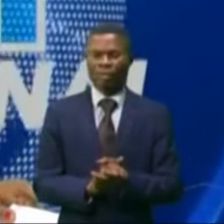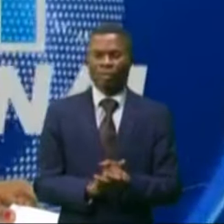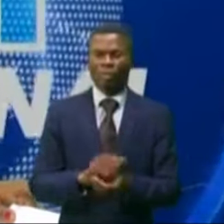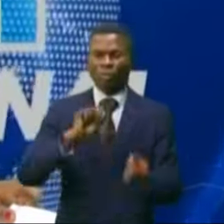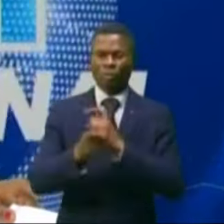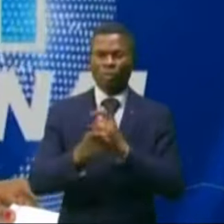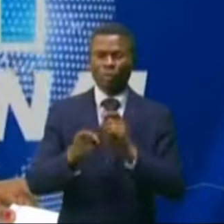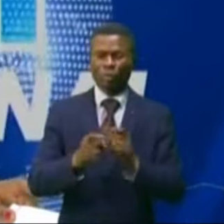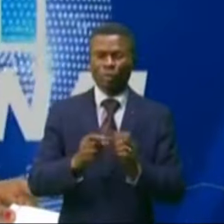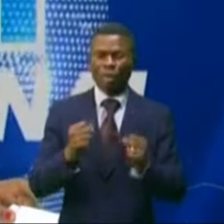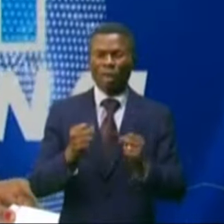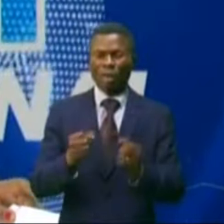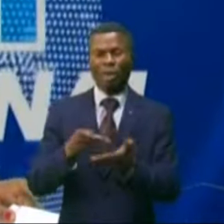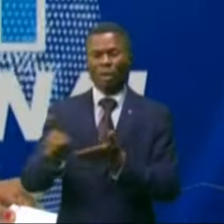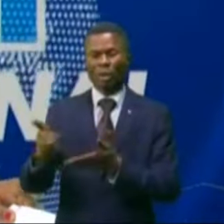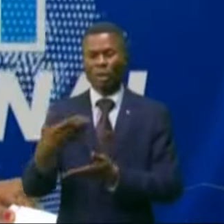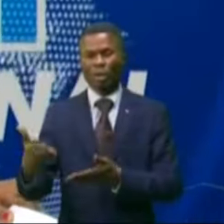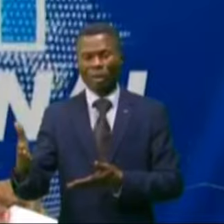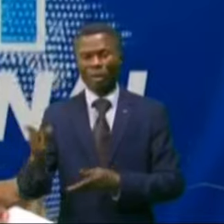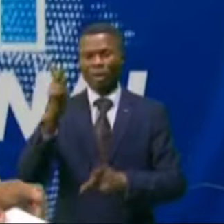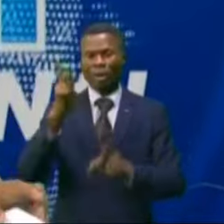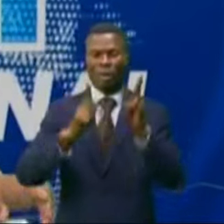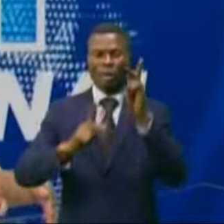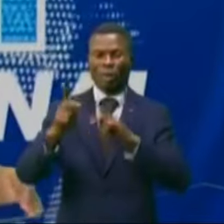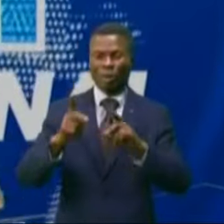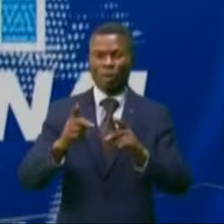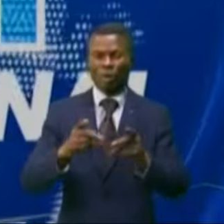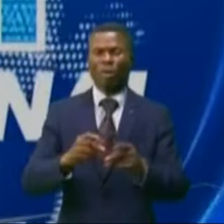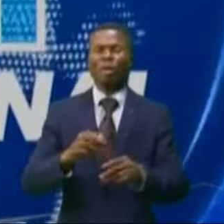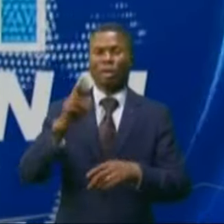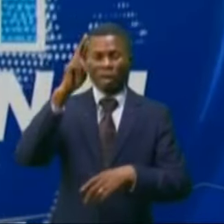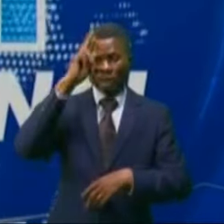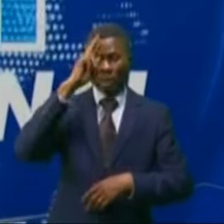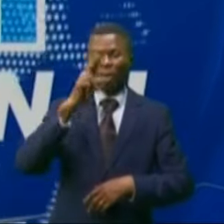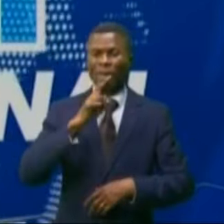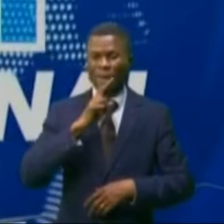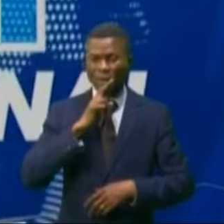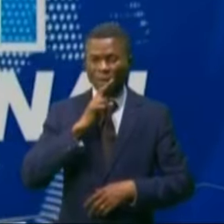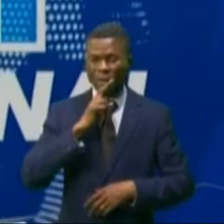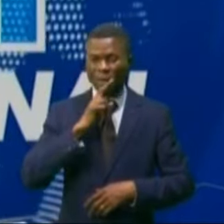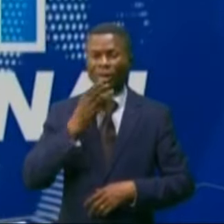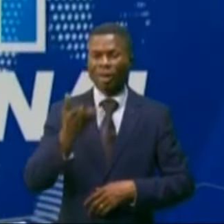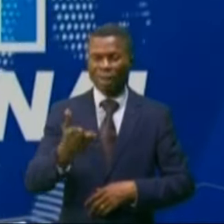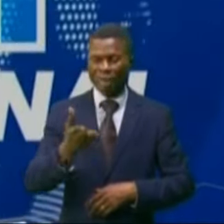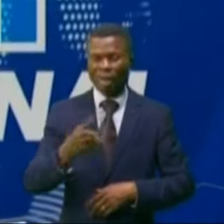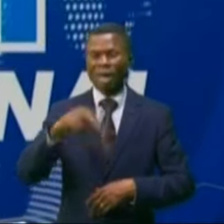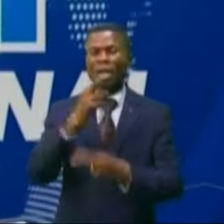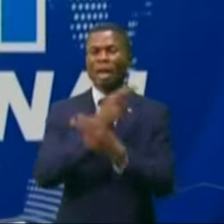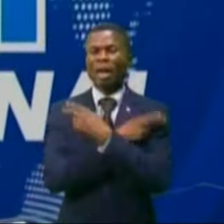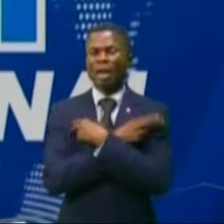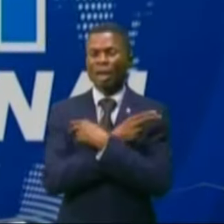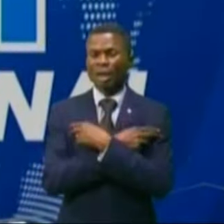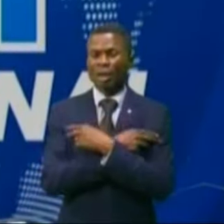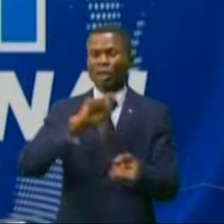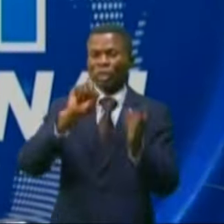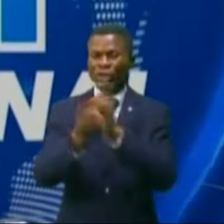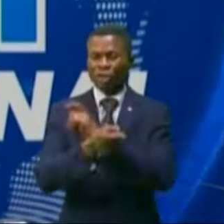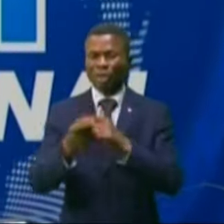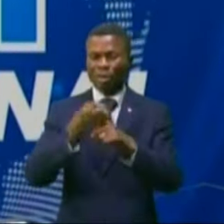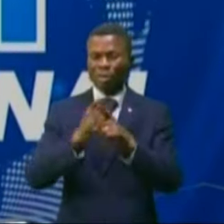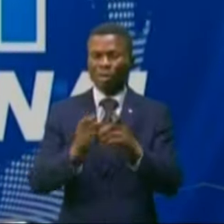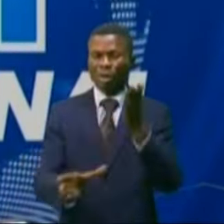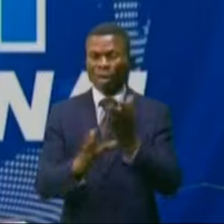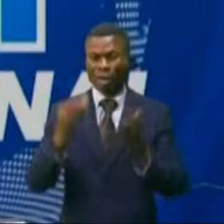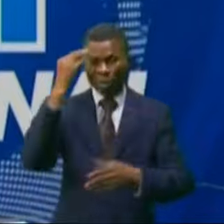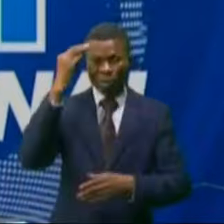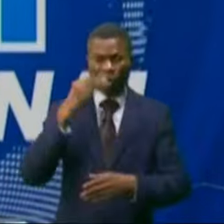L'amélioration du pouvoir d'achat de l'agent public et sa retraite honorable font partie des réformes portées par le vice-premier ministre au